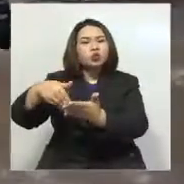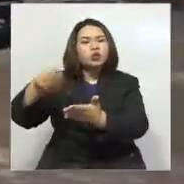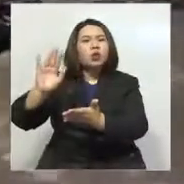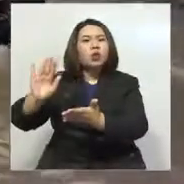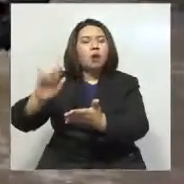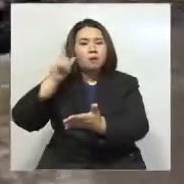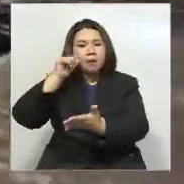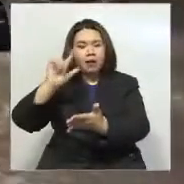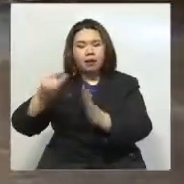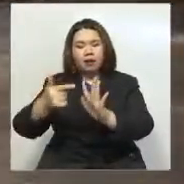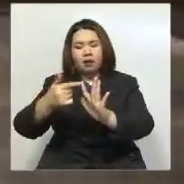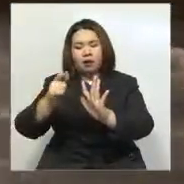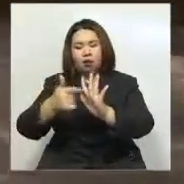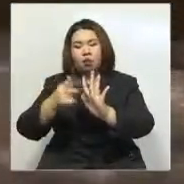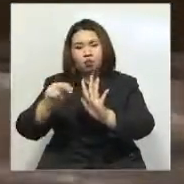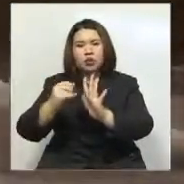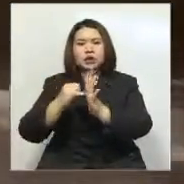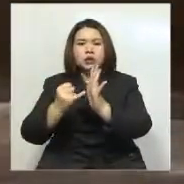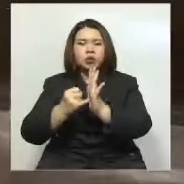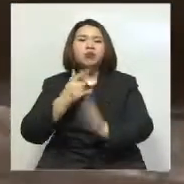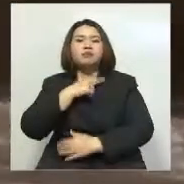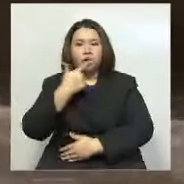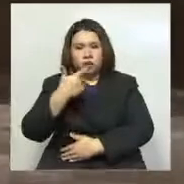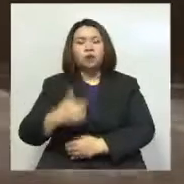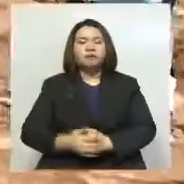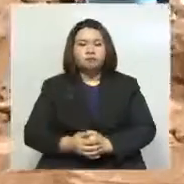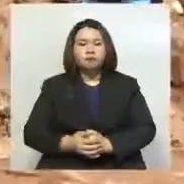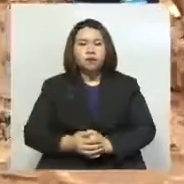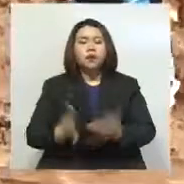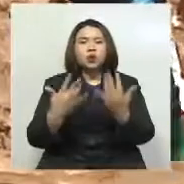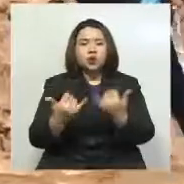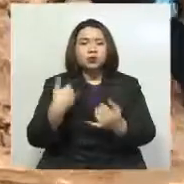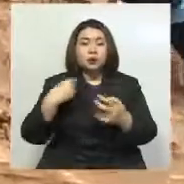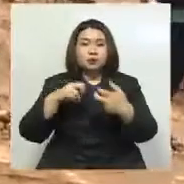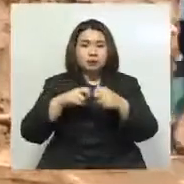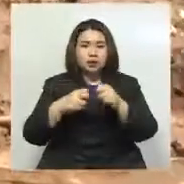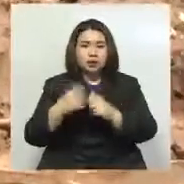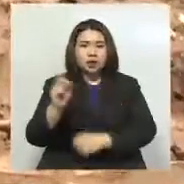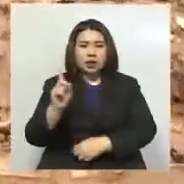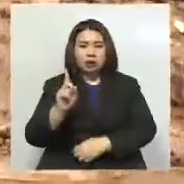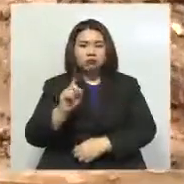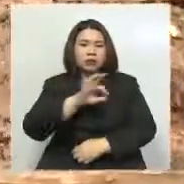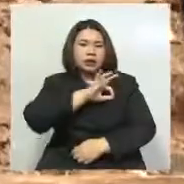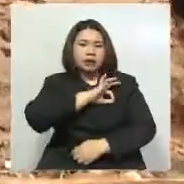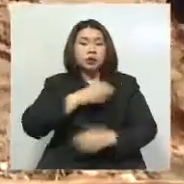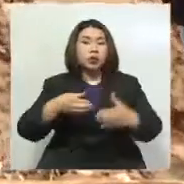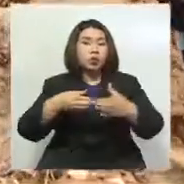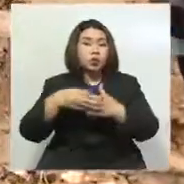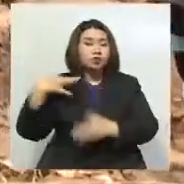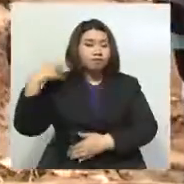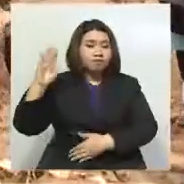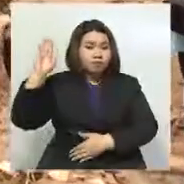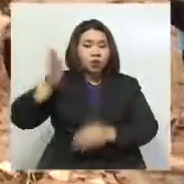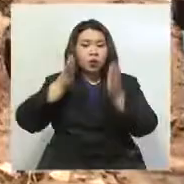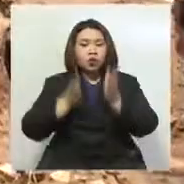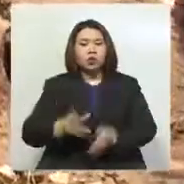บ้านแม่ละอูนอำเภอศบเมยจังหวัดแม่ฮ่องสอนค่ะในขณะเดียวกันนะคะก็มีเจ้าหน้าที่สมาชิกจิตอาสา30